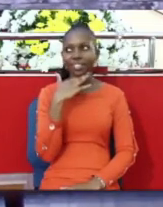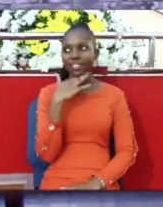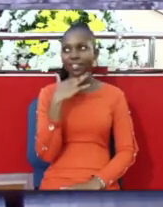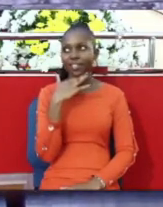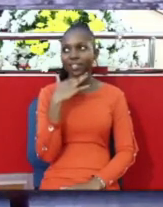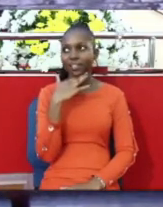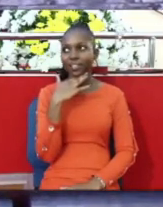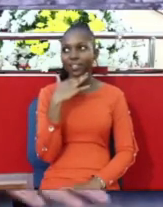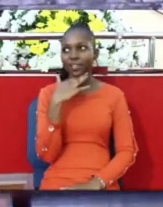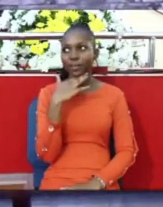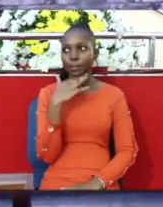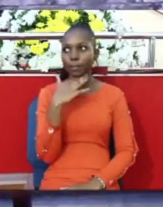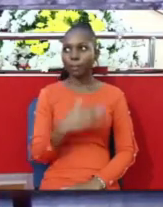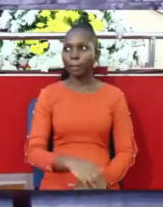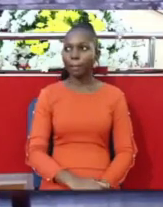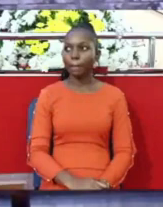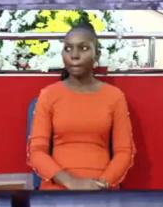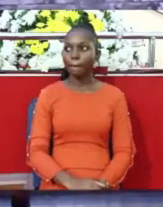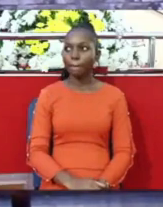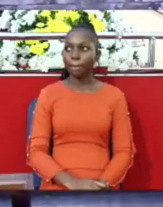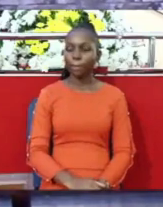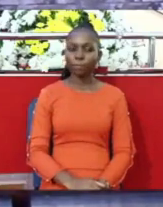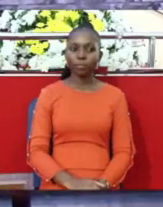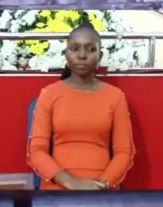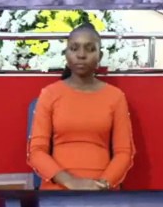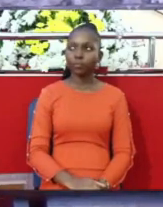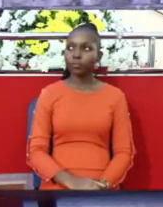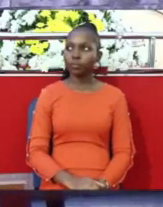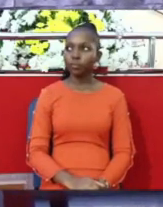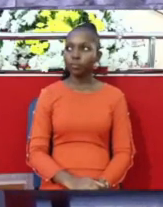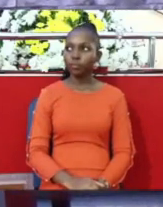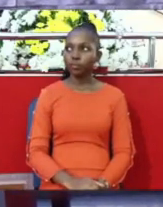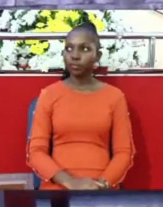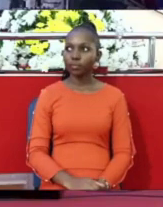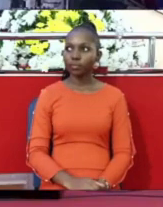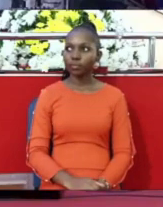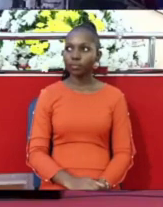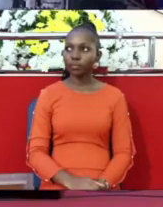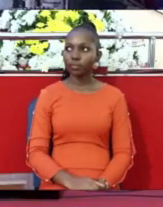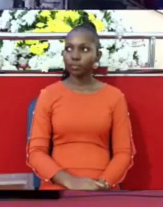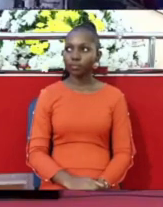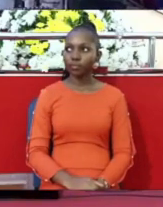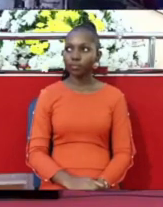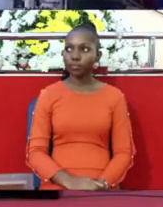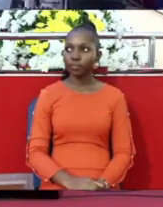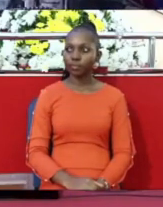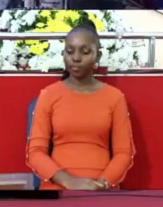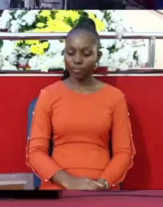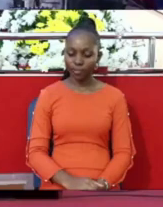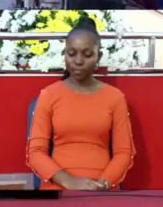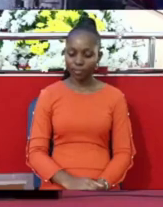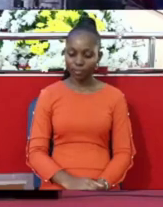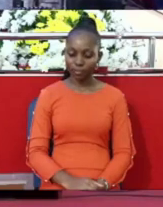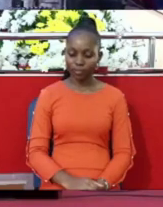have. You will write it off. If I were you, kama ningelikuwa, why can't I write it now? Kwa nini nisiani? Ili